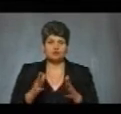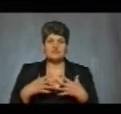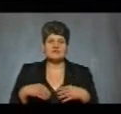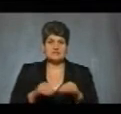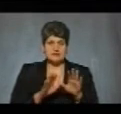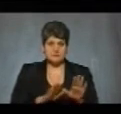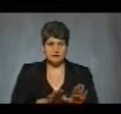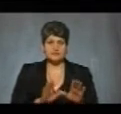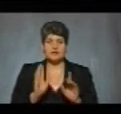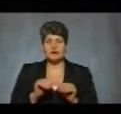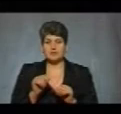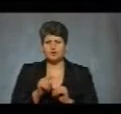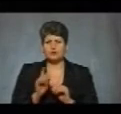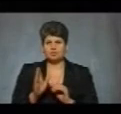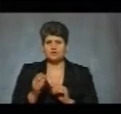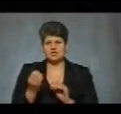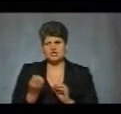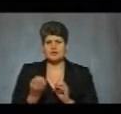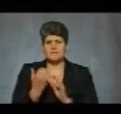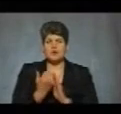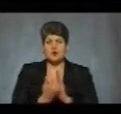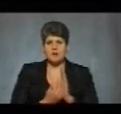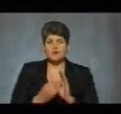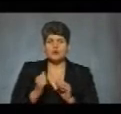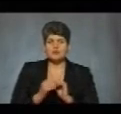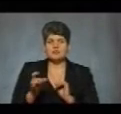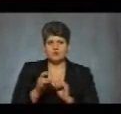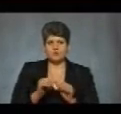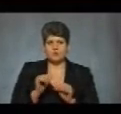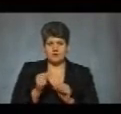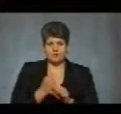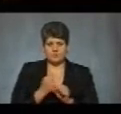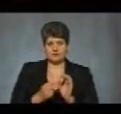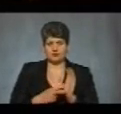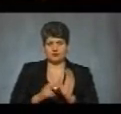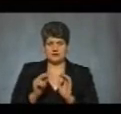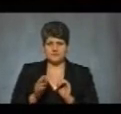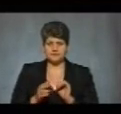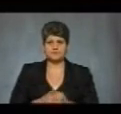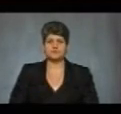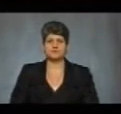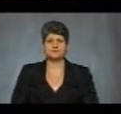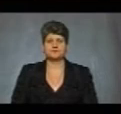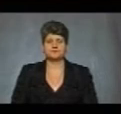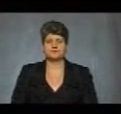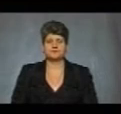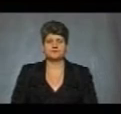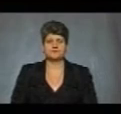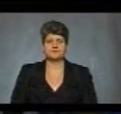і крім того, в них буде там ще певна програма, там вже кожен район по-своєму робив 7 числа. Ірина Терлюк, Юрій Багрій, новини.